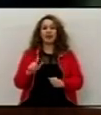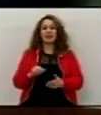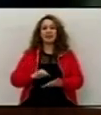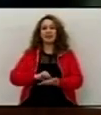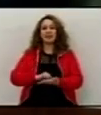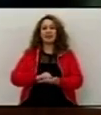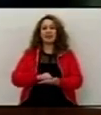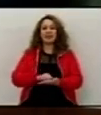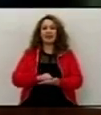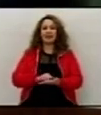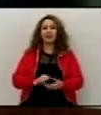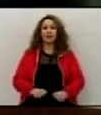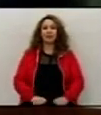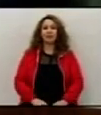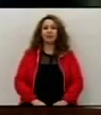بطريقة أننا